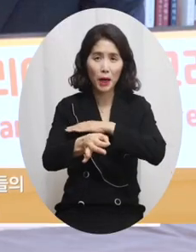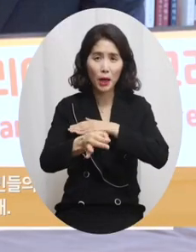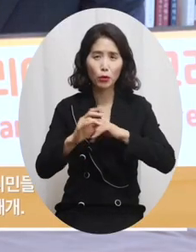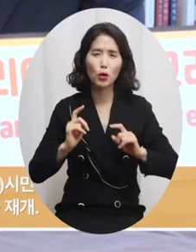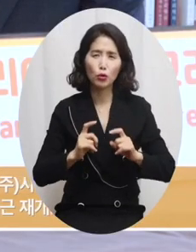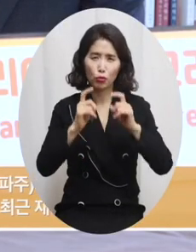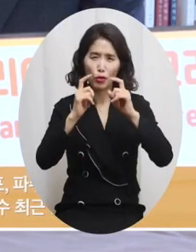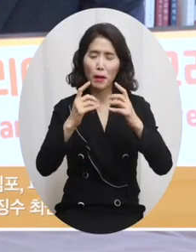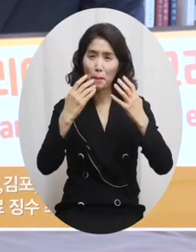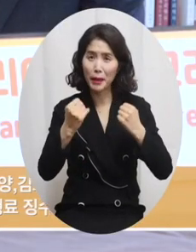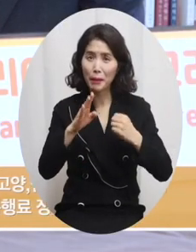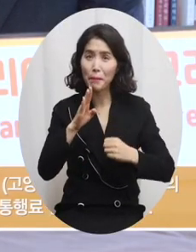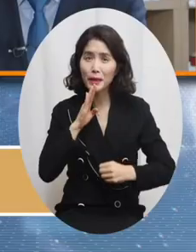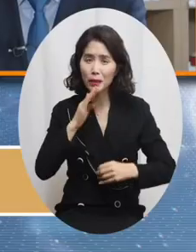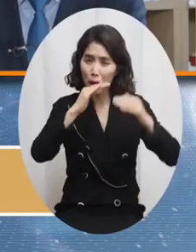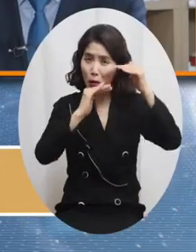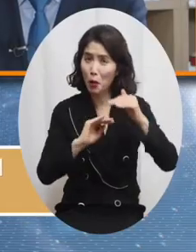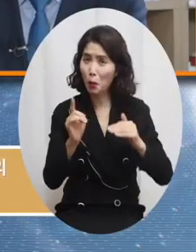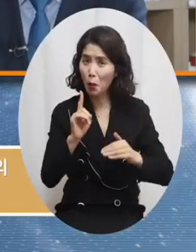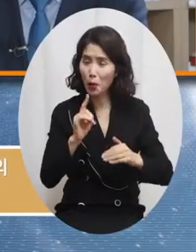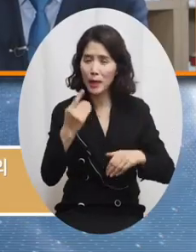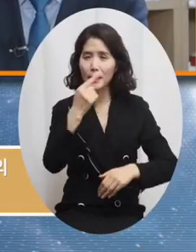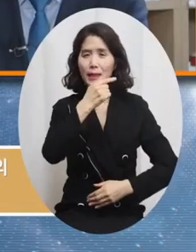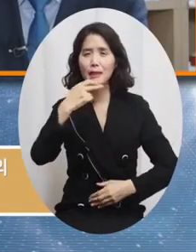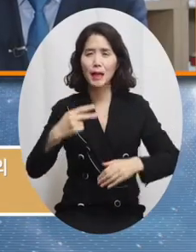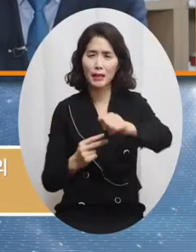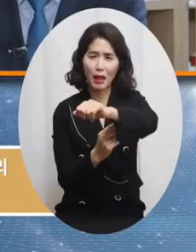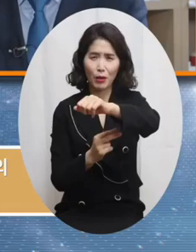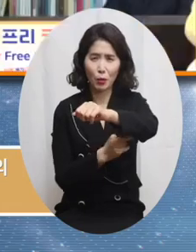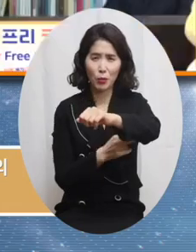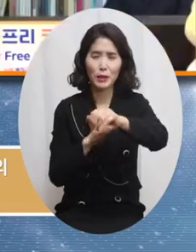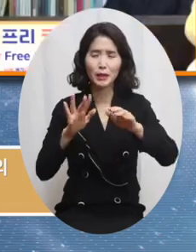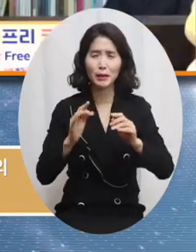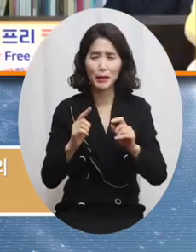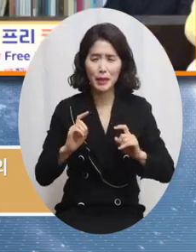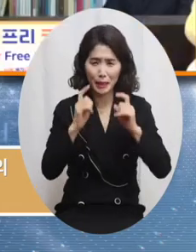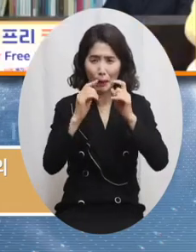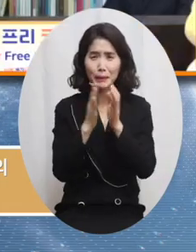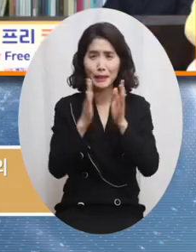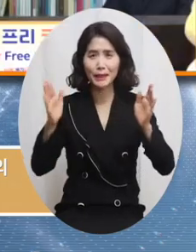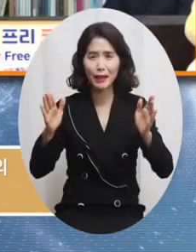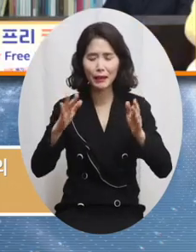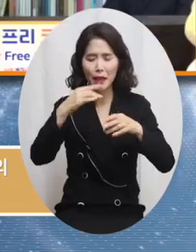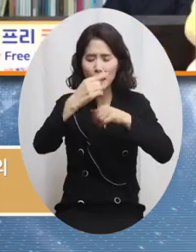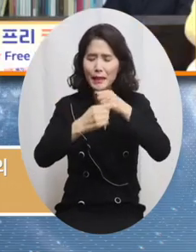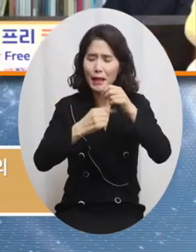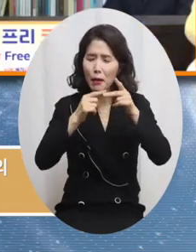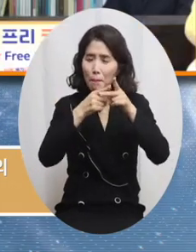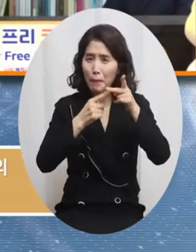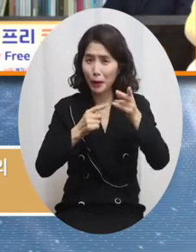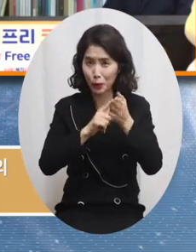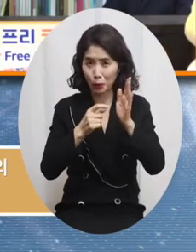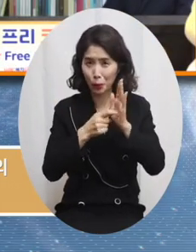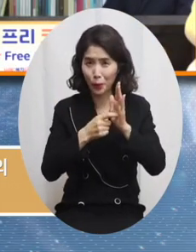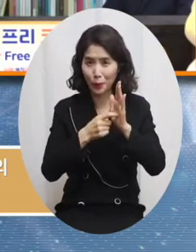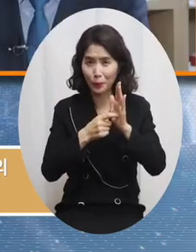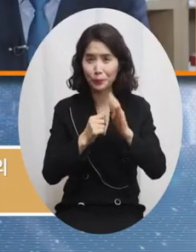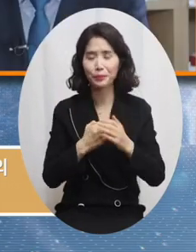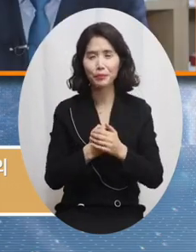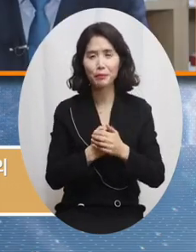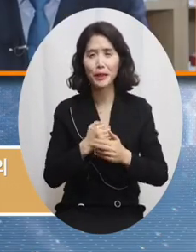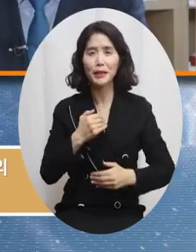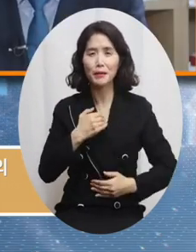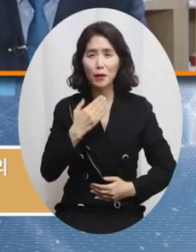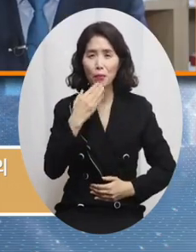싸움이 있으셨다고 그러는데 말씀 좀. 일산대교 이제 막 싸움을 시작한 지 1년밖에 되지 않았습니다. 물론 이제 제가